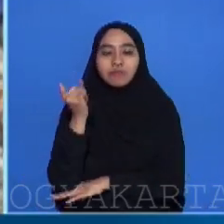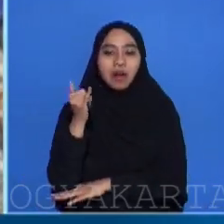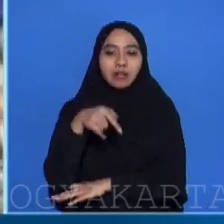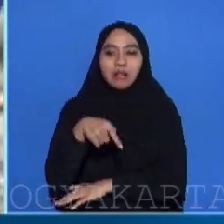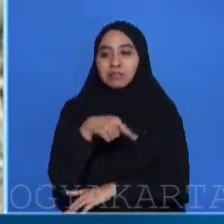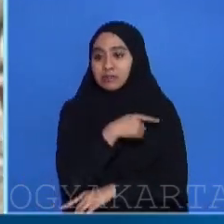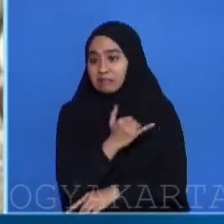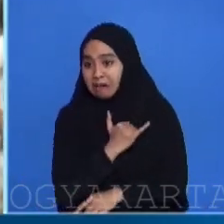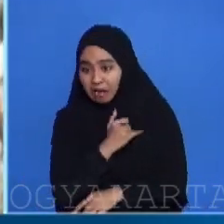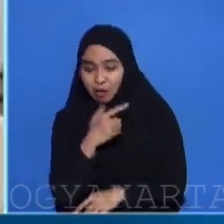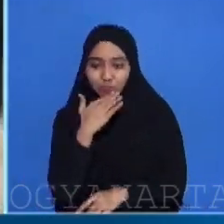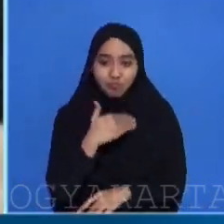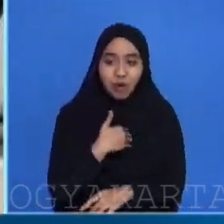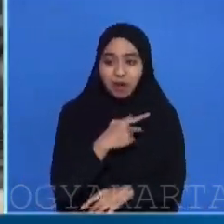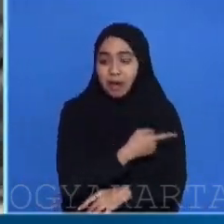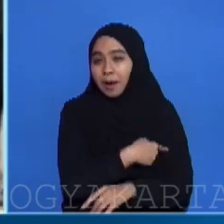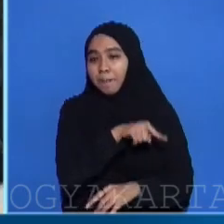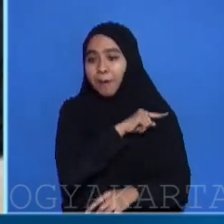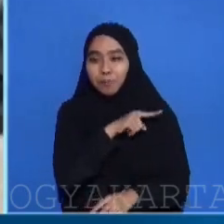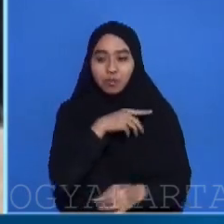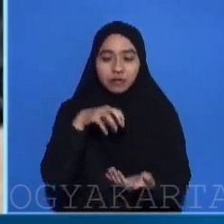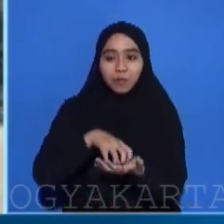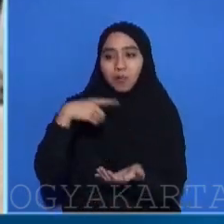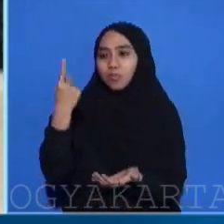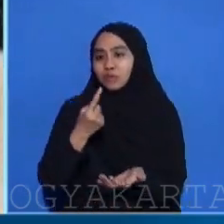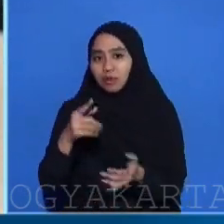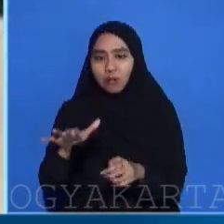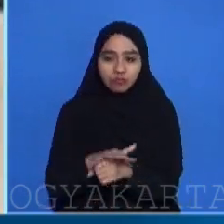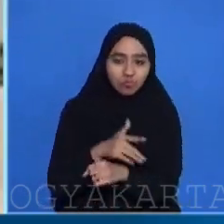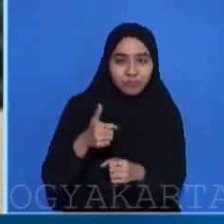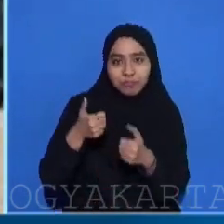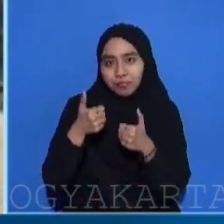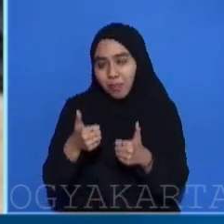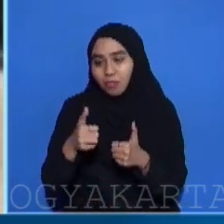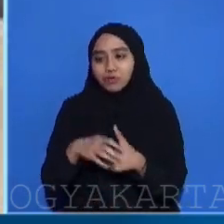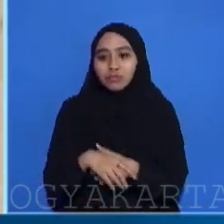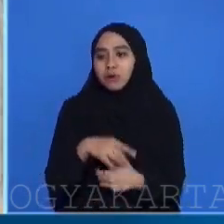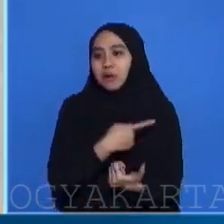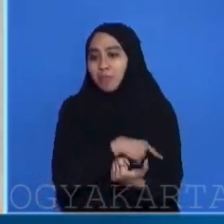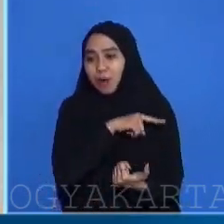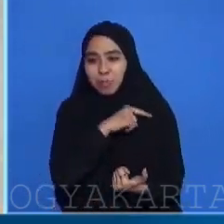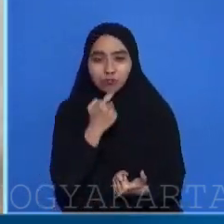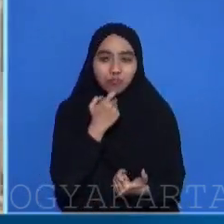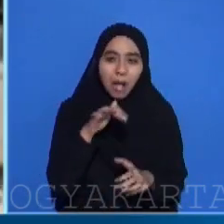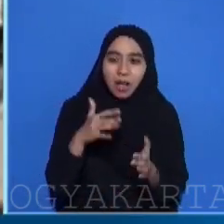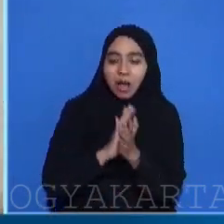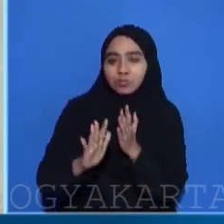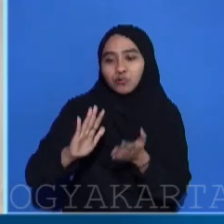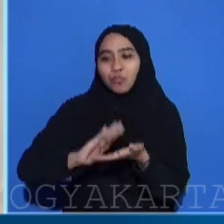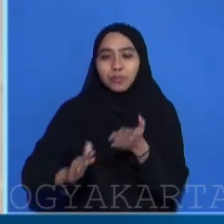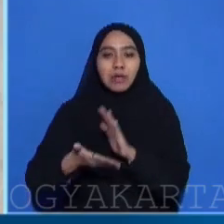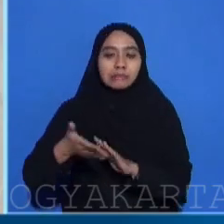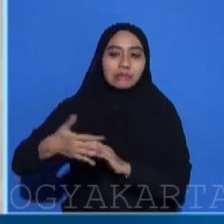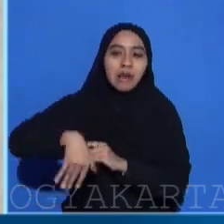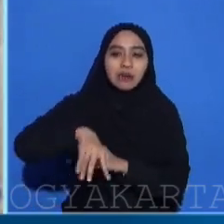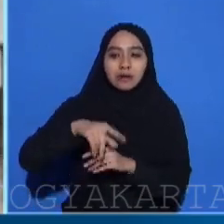diyakini mempunyai potensi pariwisata yang cukup mumpuni alhasil potensi tersebut coba diangkat komunitas kizruh bersama kelompok